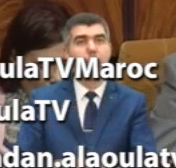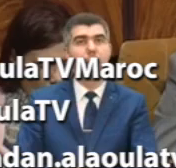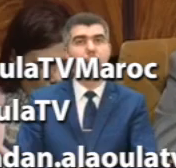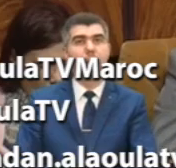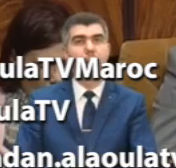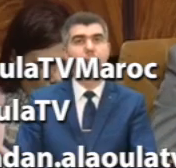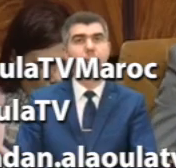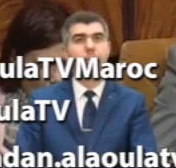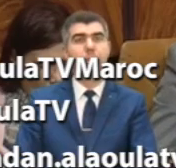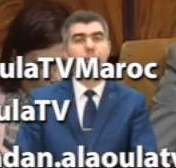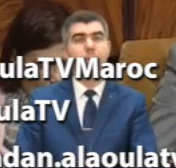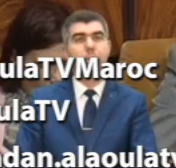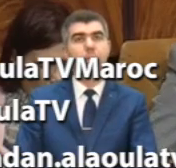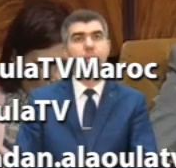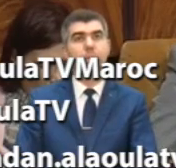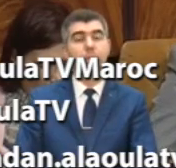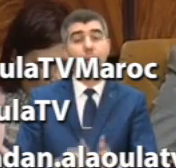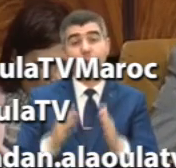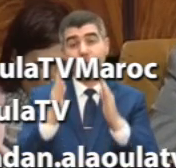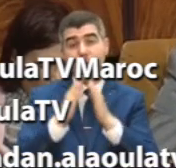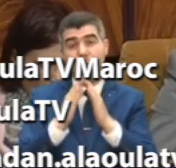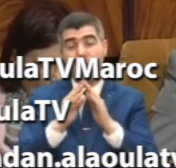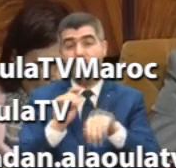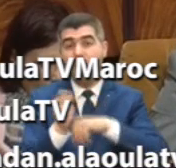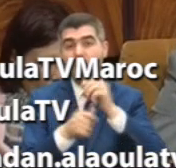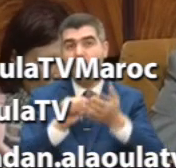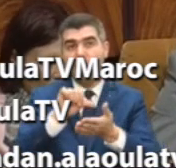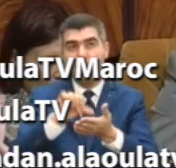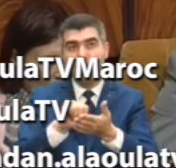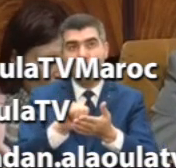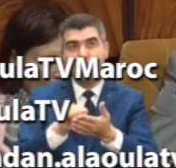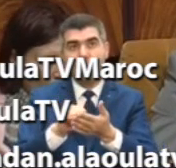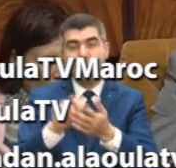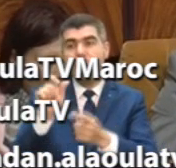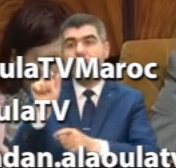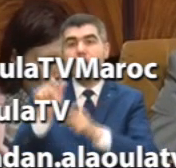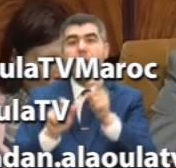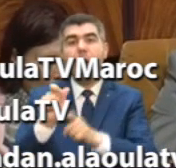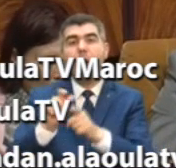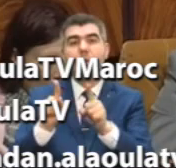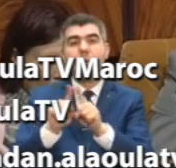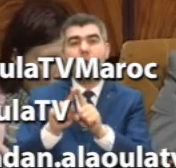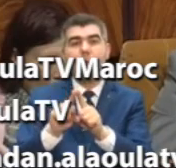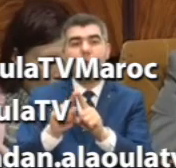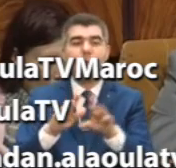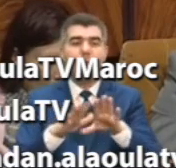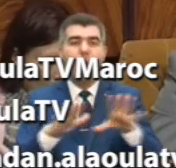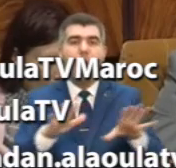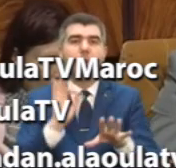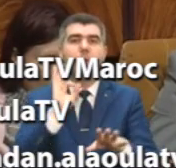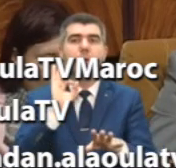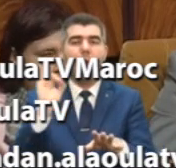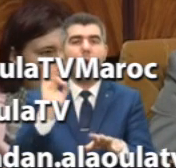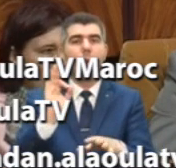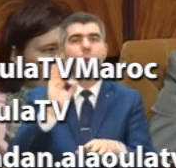التعبير، السكن في الباديه وعند الناس الملاكه اللي كي عندهم ملكهم